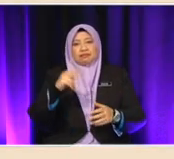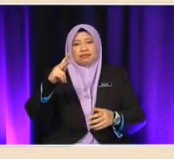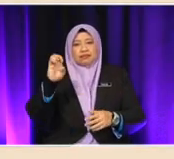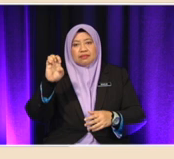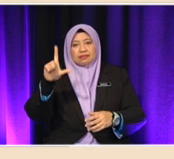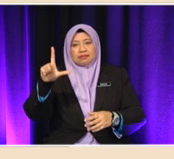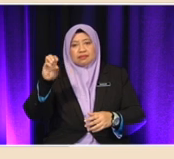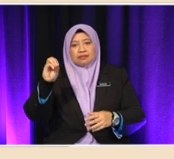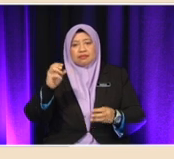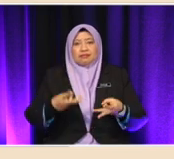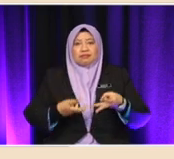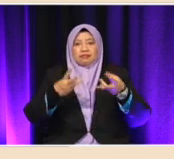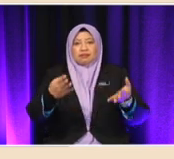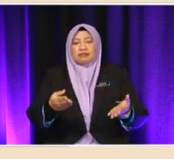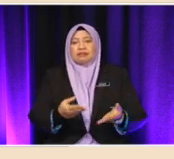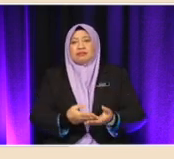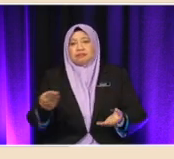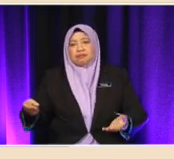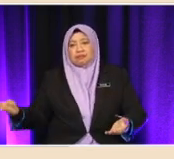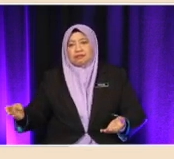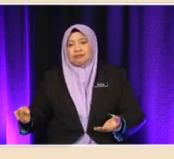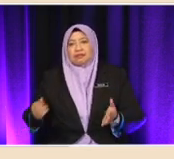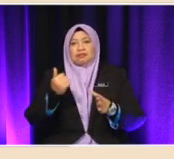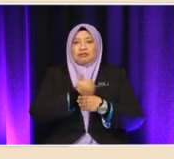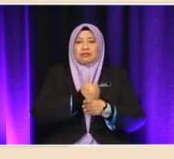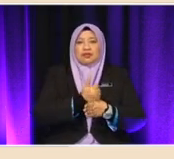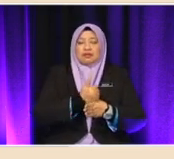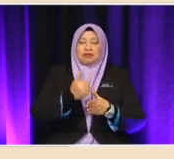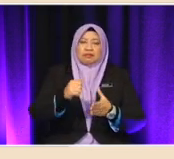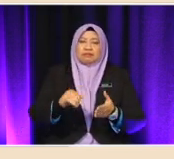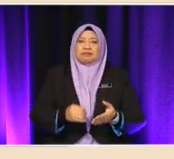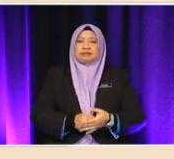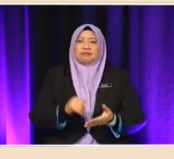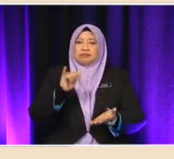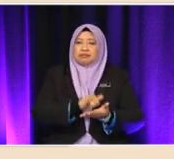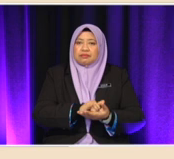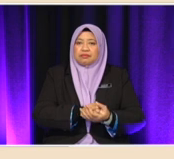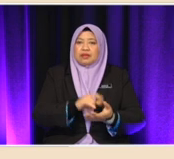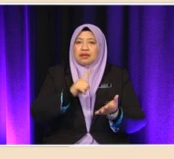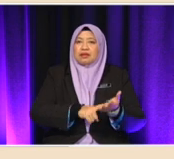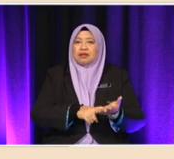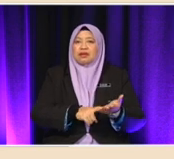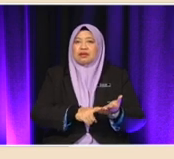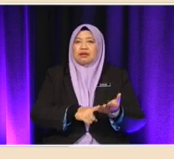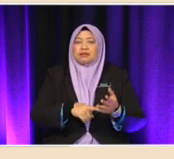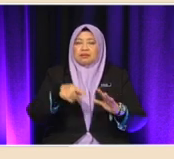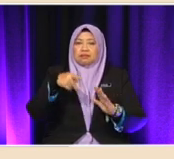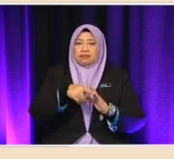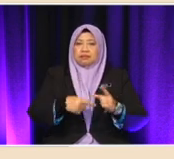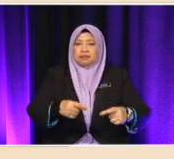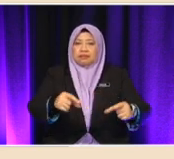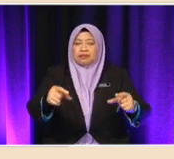bagi sesuatu barang antara berikut Apakah faktor yang mempengaruhi pergerakan titik e